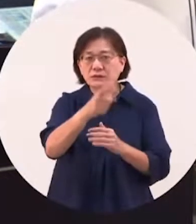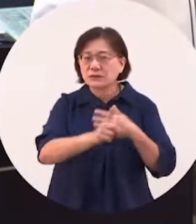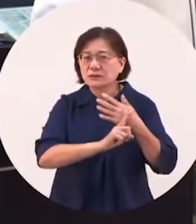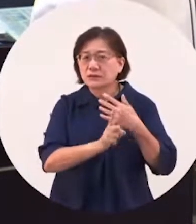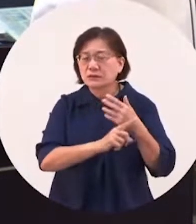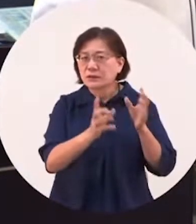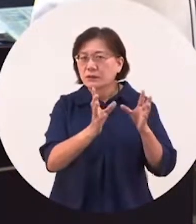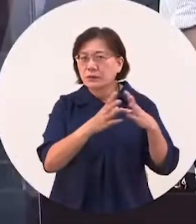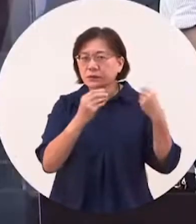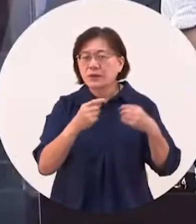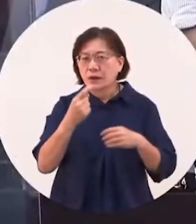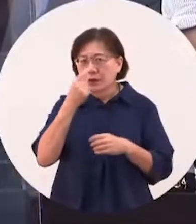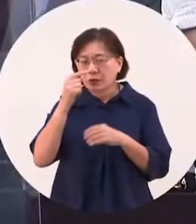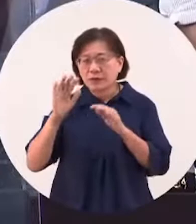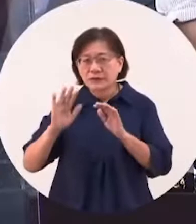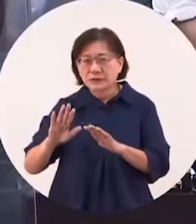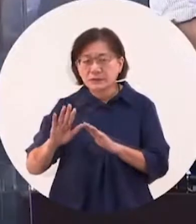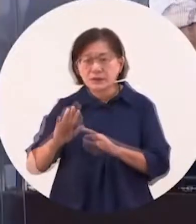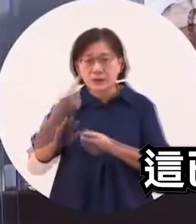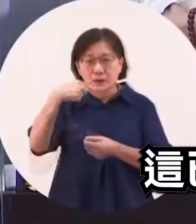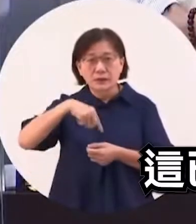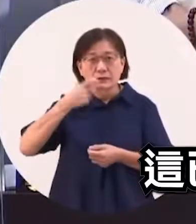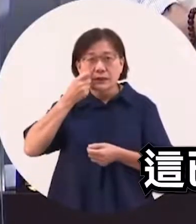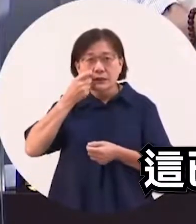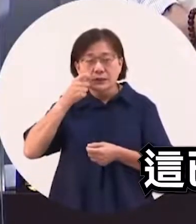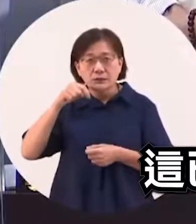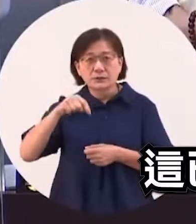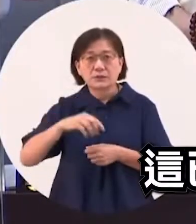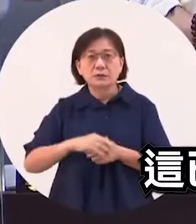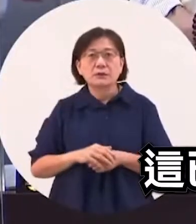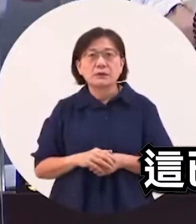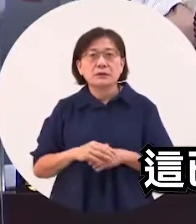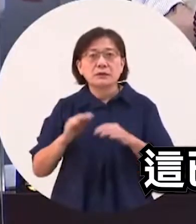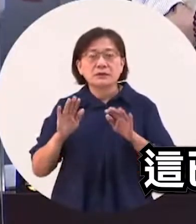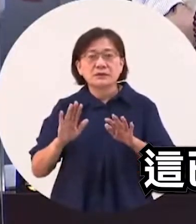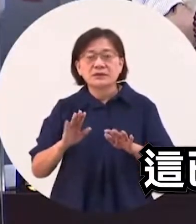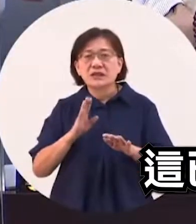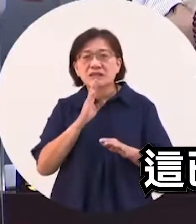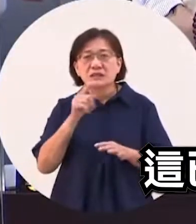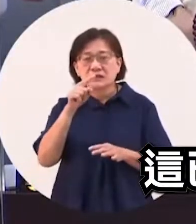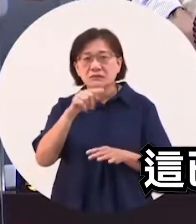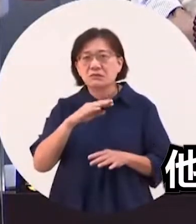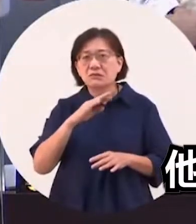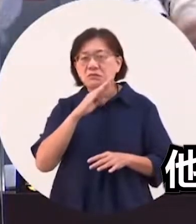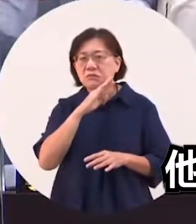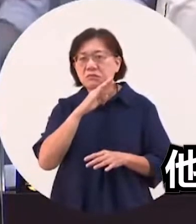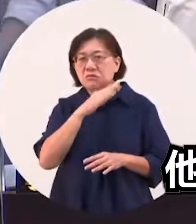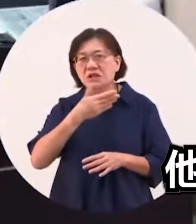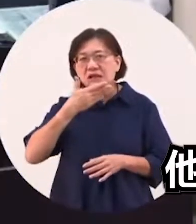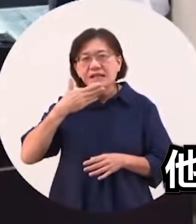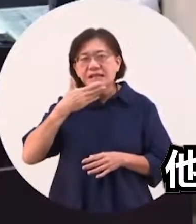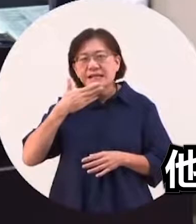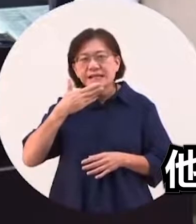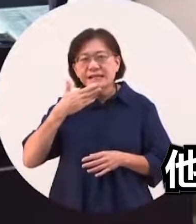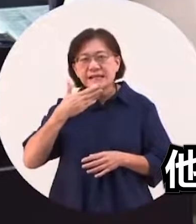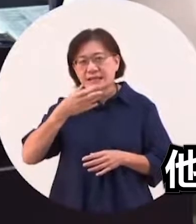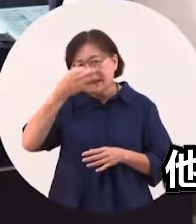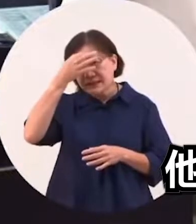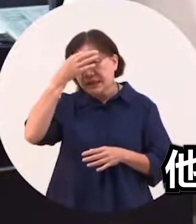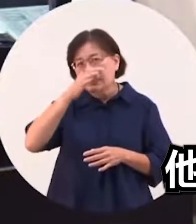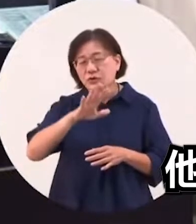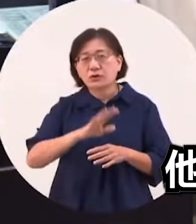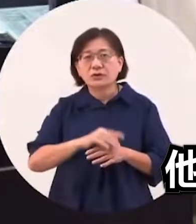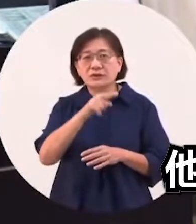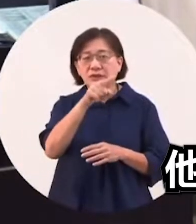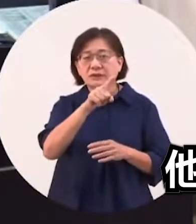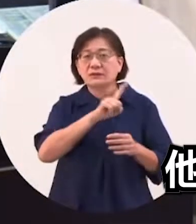告。 我有去查证过，我才会讲。已经卡到多利啊，你也唔知啊，市长。伊家己有厝，伊来家己的